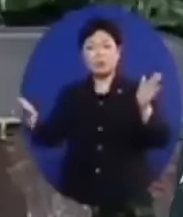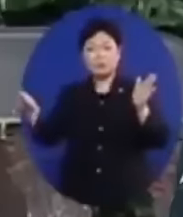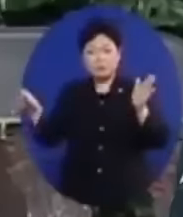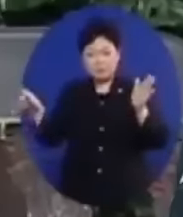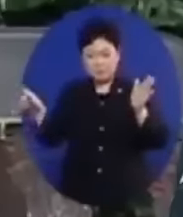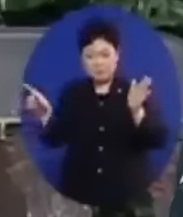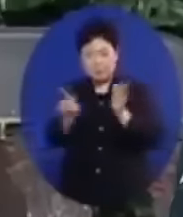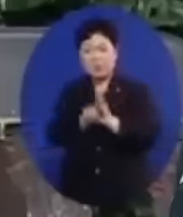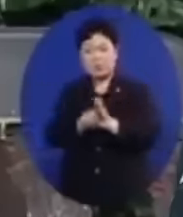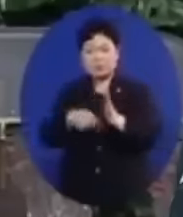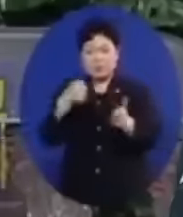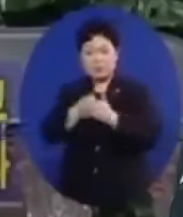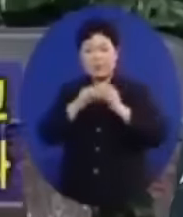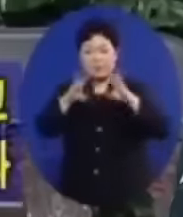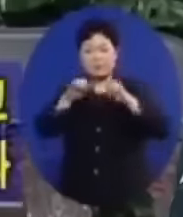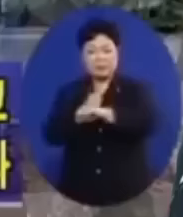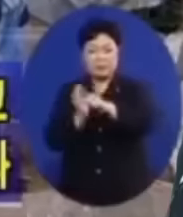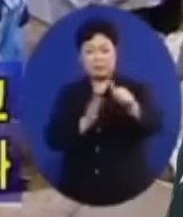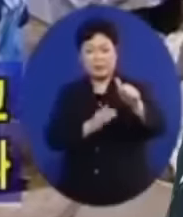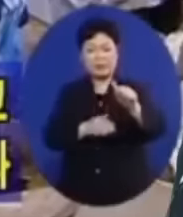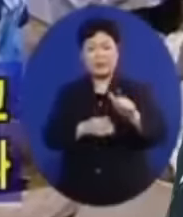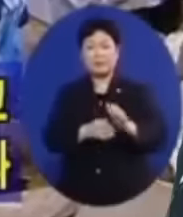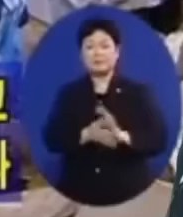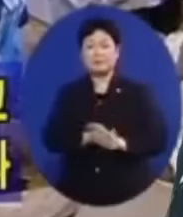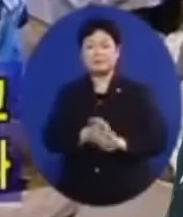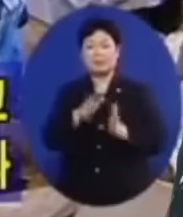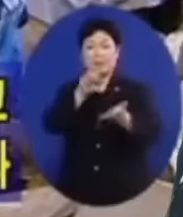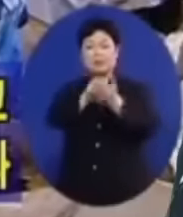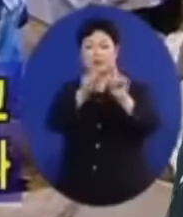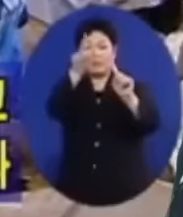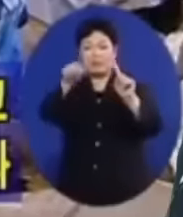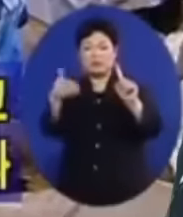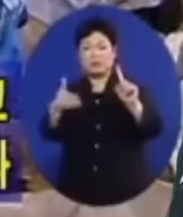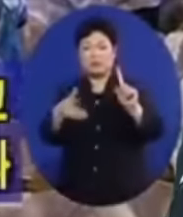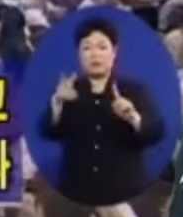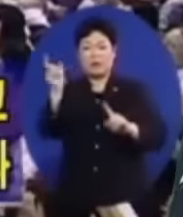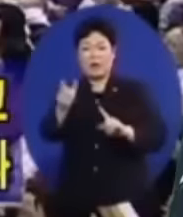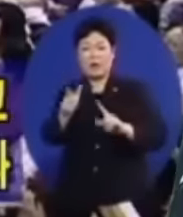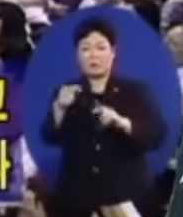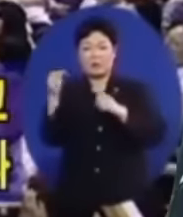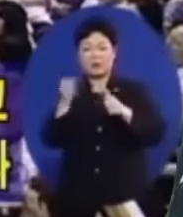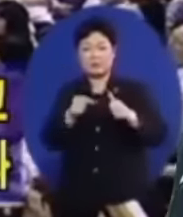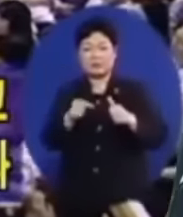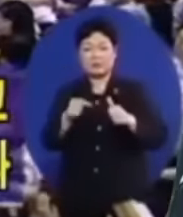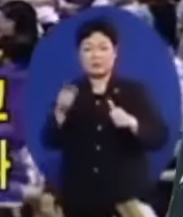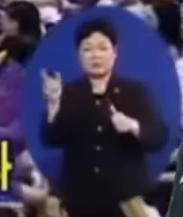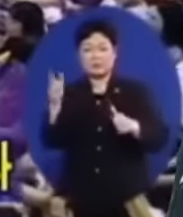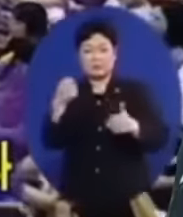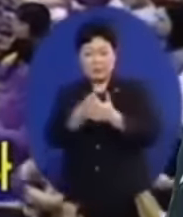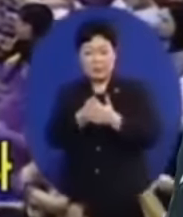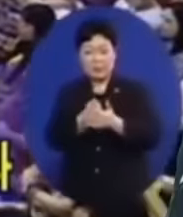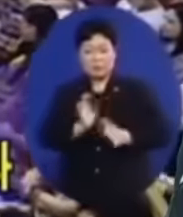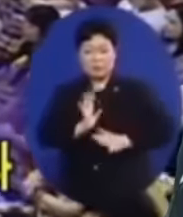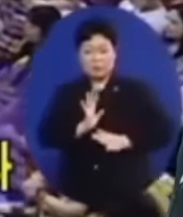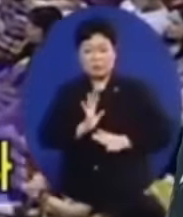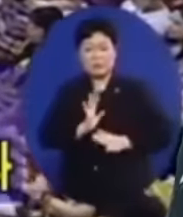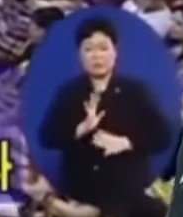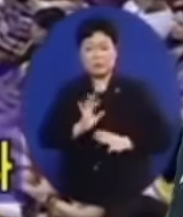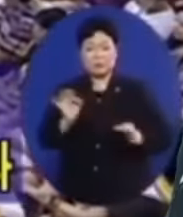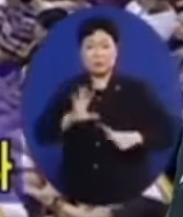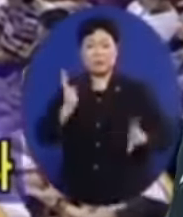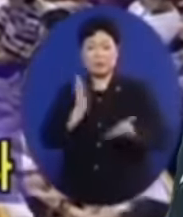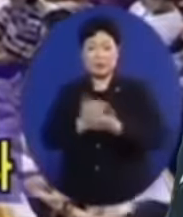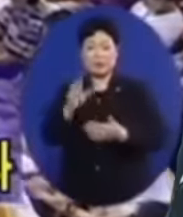여호수아기 1장 9절에 내가 내게 명령한 것이 아니냐, 강하고 담대하라, 두려워하지 말며 놀라지 말라, 내가 어디로 가든지 내 하나님